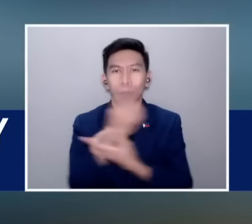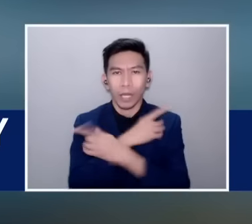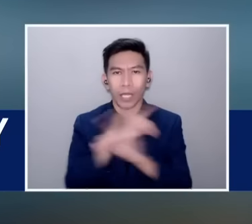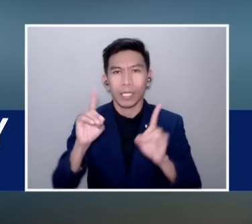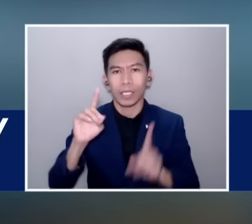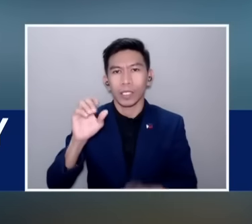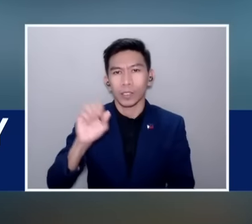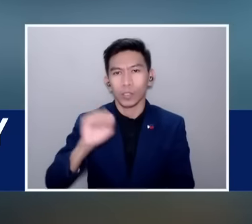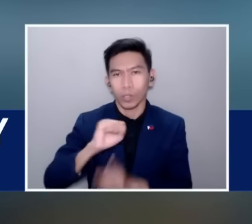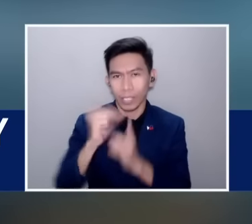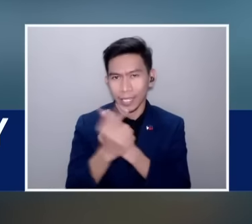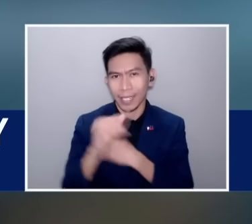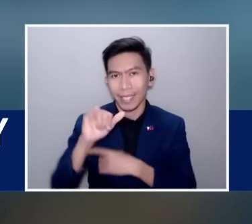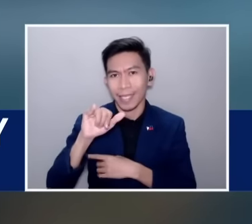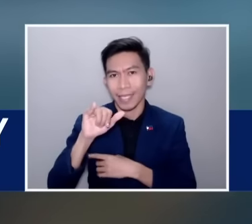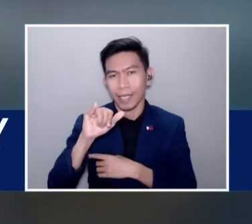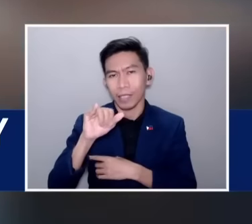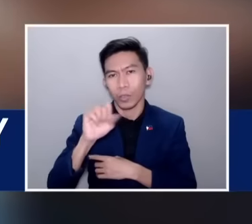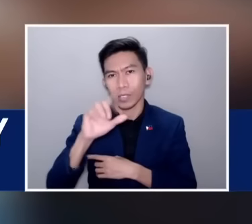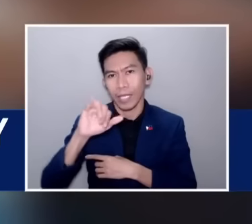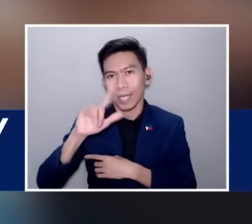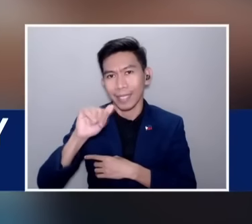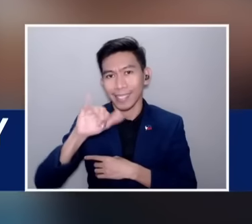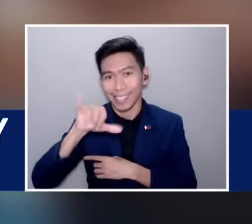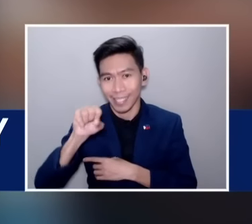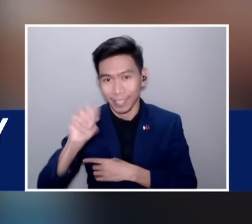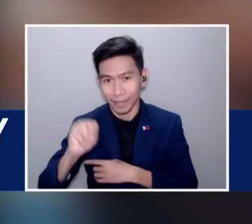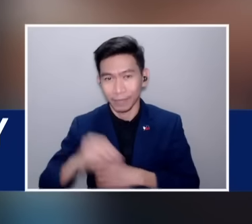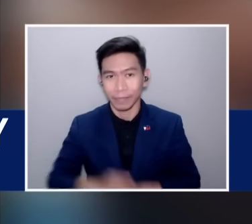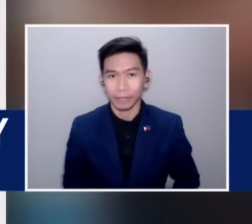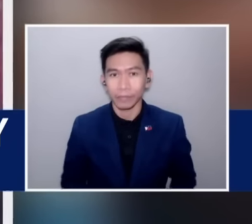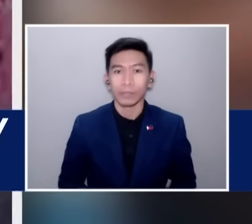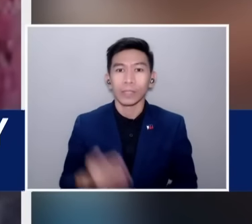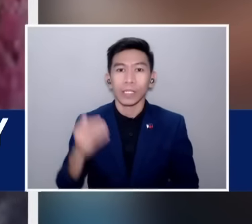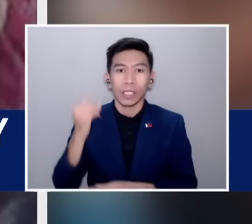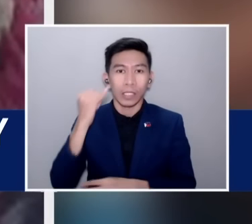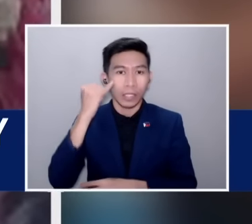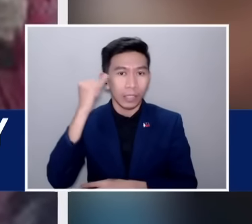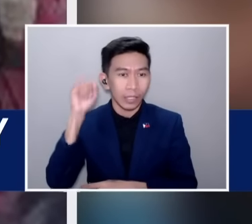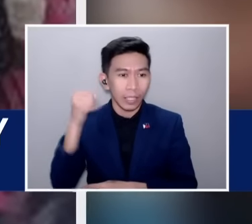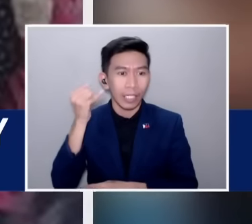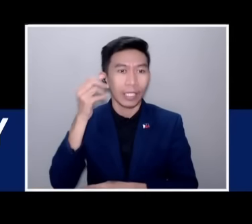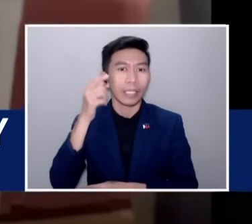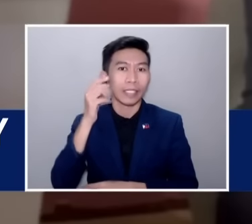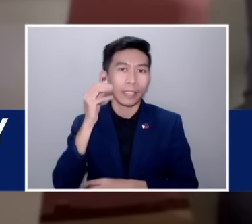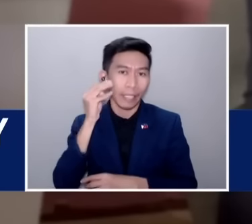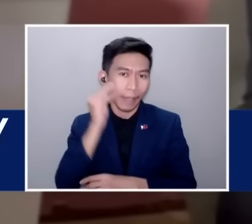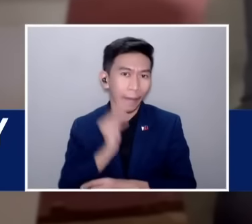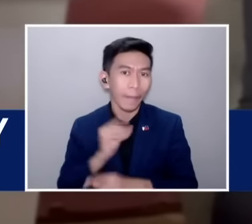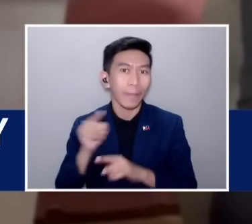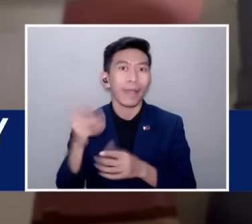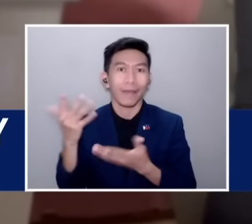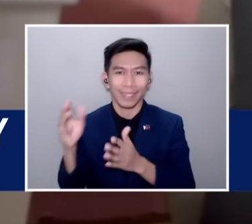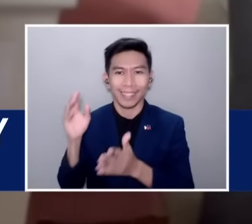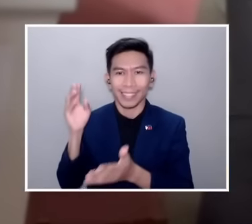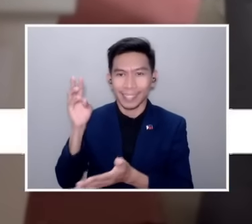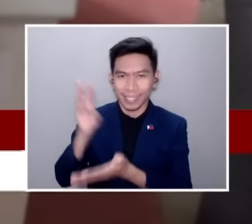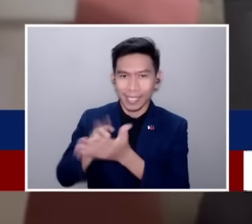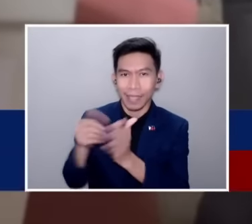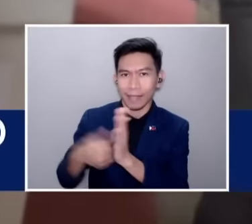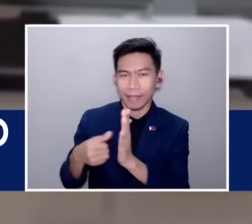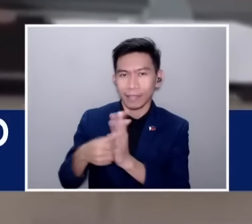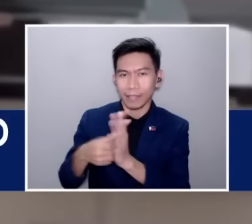umaga si Dr. at Attorney Joey Montemayor sa Santo Tomas Elementary School sa Sasmuan, Pampanga. Alas 9:40